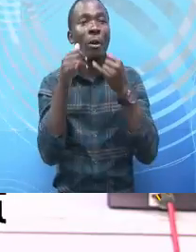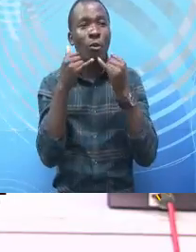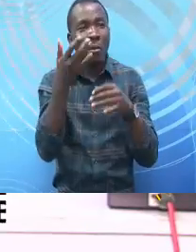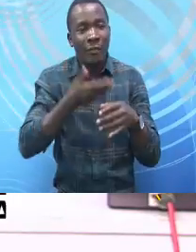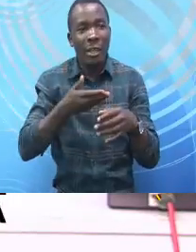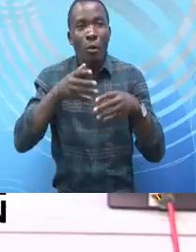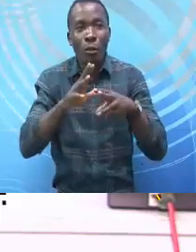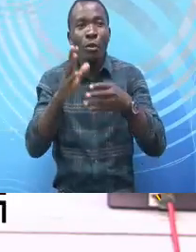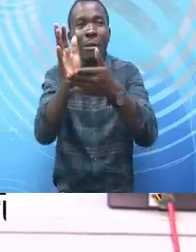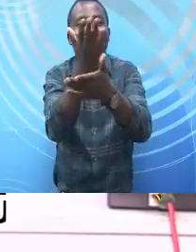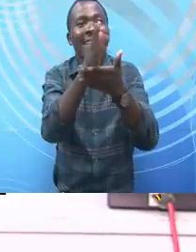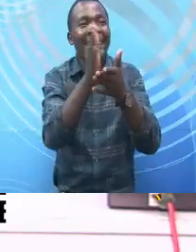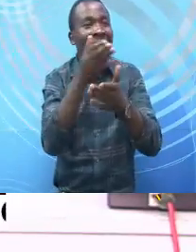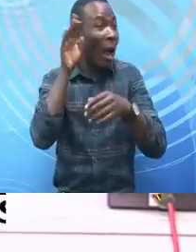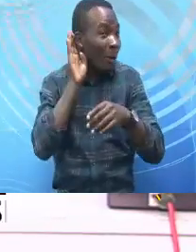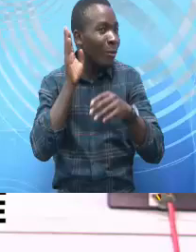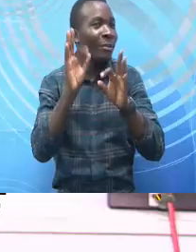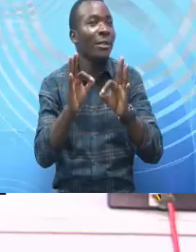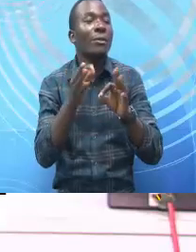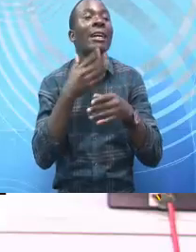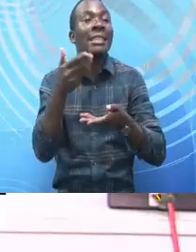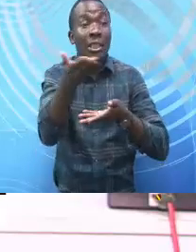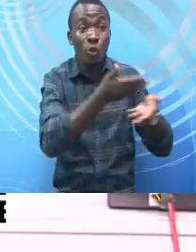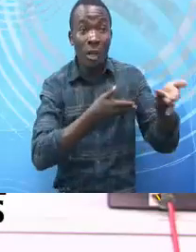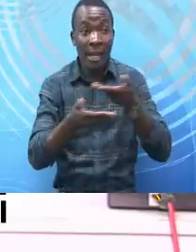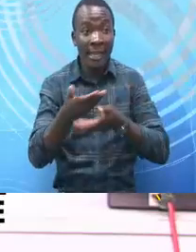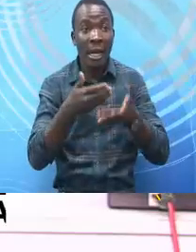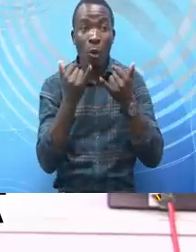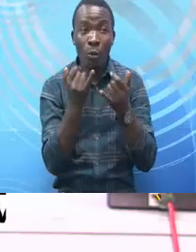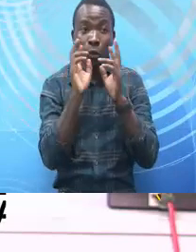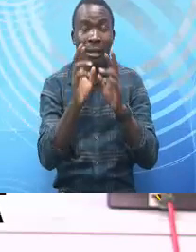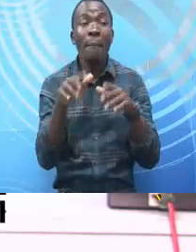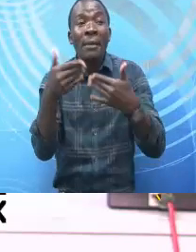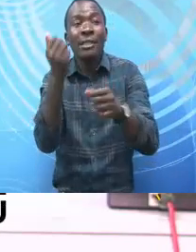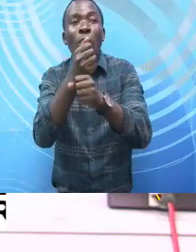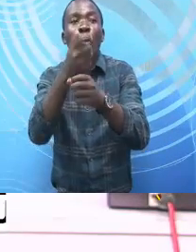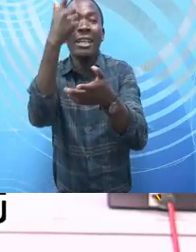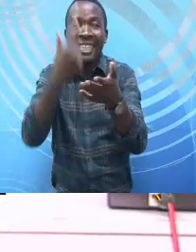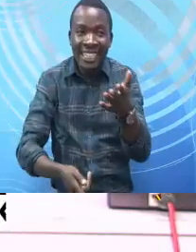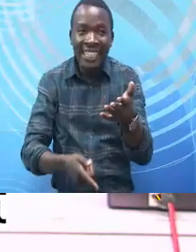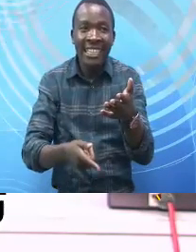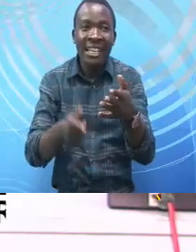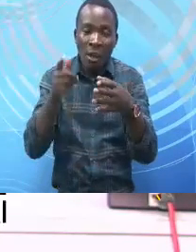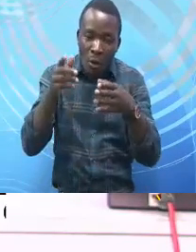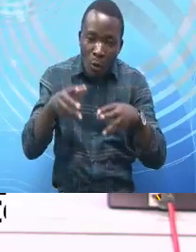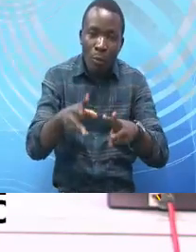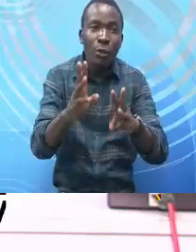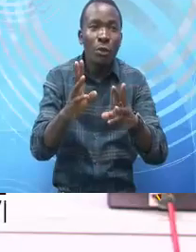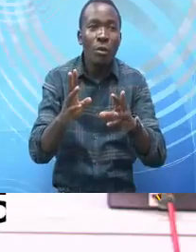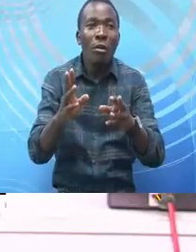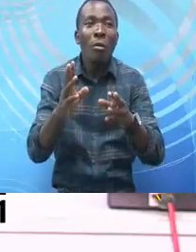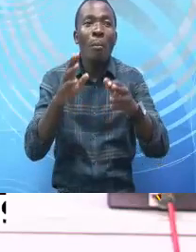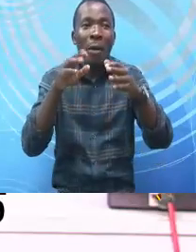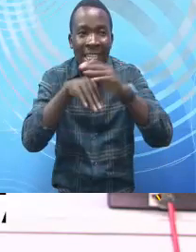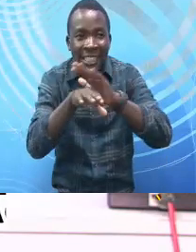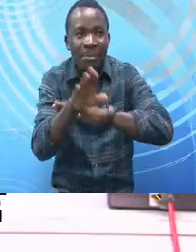uburyo bahererekanya. Nibyo twashatse kuganira uyu munsi, ariko tunareba mbese n'iki cyakorwa kugira ngo inzira yo kugezaho amakuru inzira